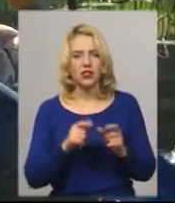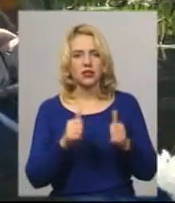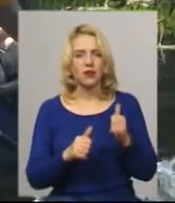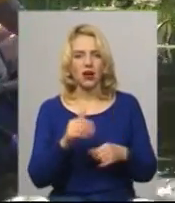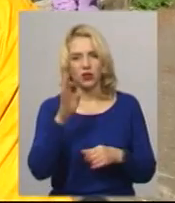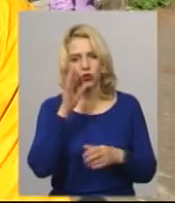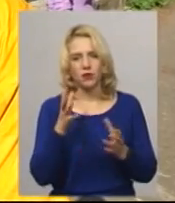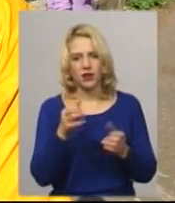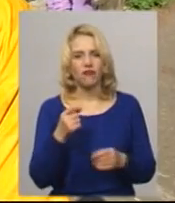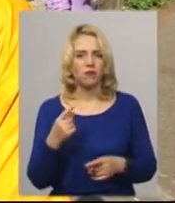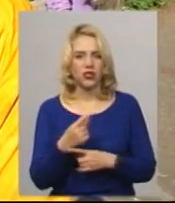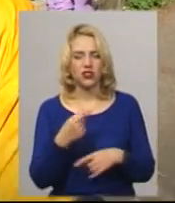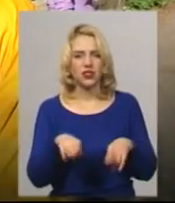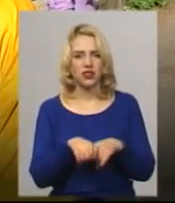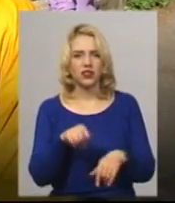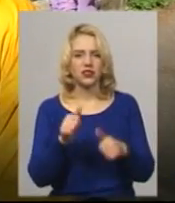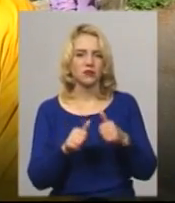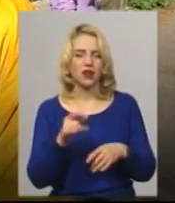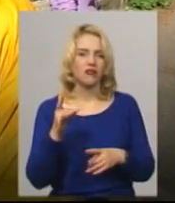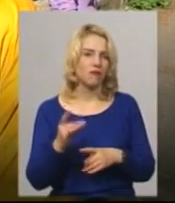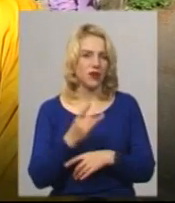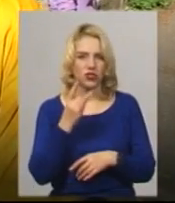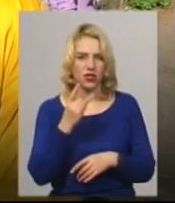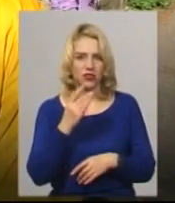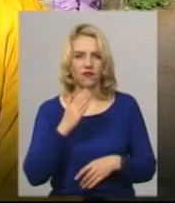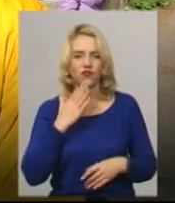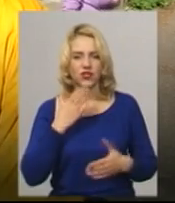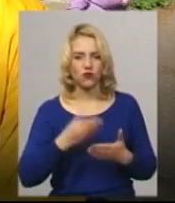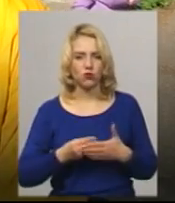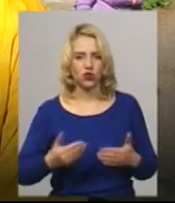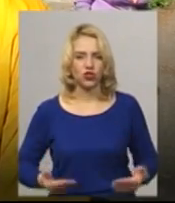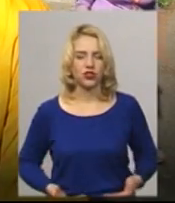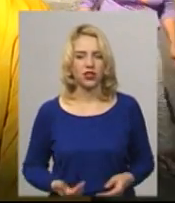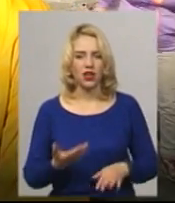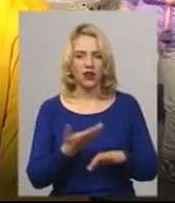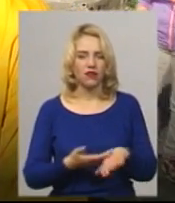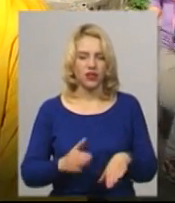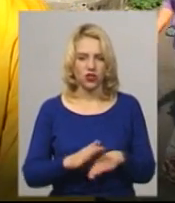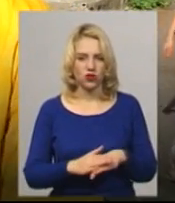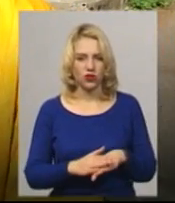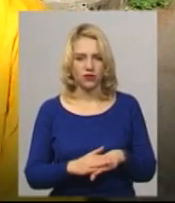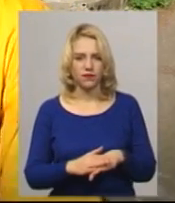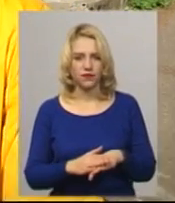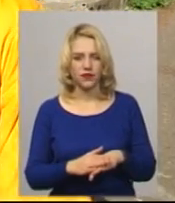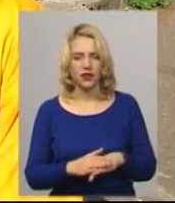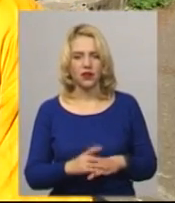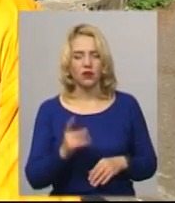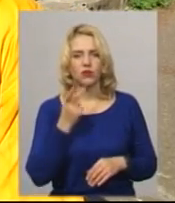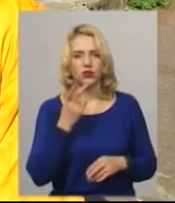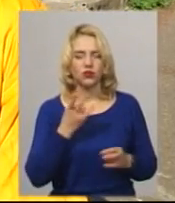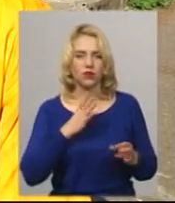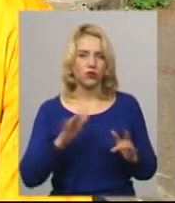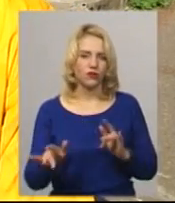участь вперше. В таких змаганнях перший раз в житті своєму. Тяжко, дуже тяжко, бо треба постійно бути в